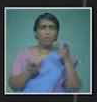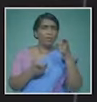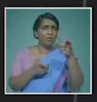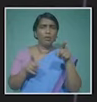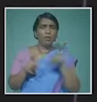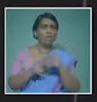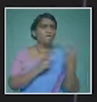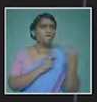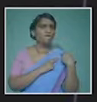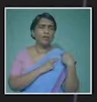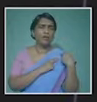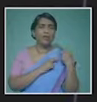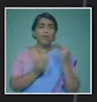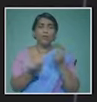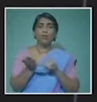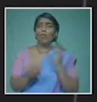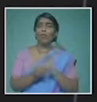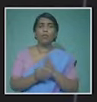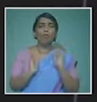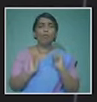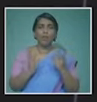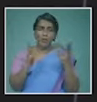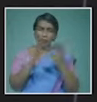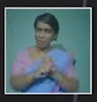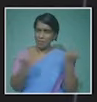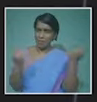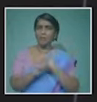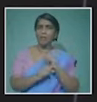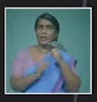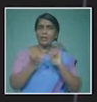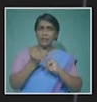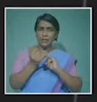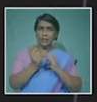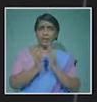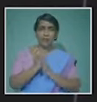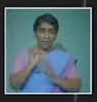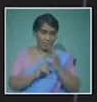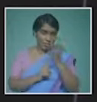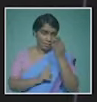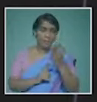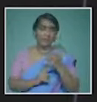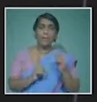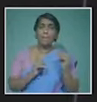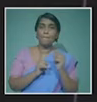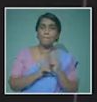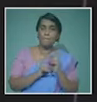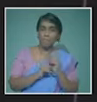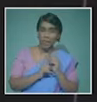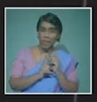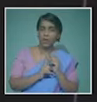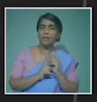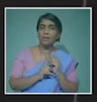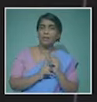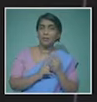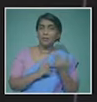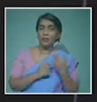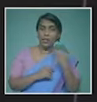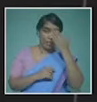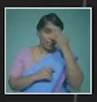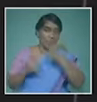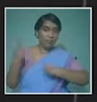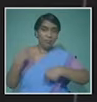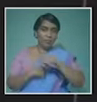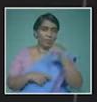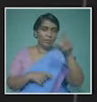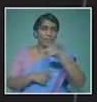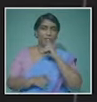இணைந்திருக்கிற மல்லி சாணக்கியன் அவர்கள் இன்னமும் பிள்ளையானவர்களையோ தமிழ் மக்களையோ பற்றி பேசுவதற்கு அருகதை இல்லாதவர்கள். என்னை பொறுத்த